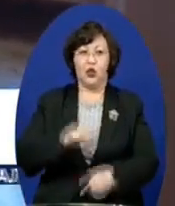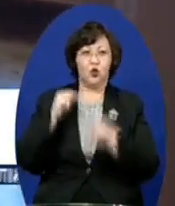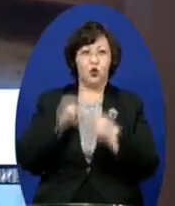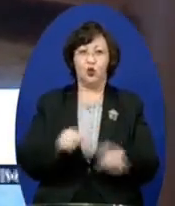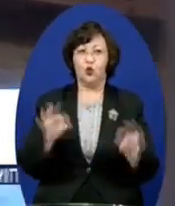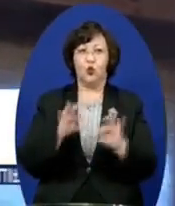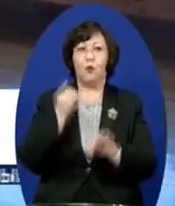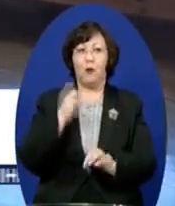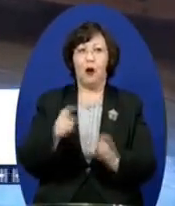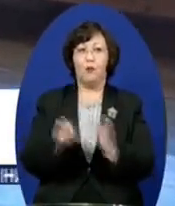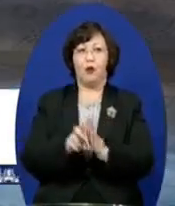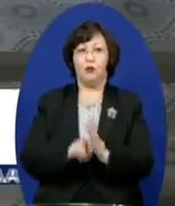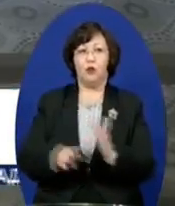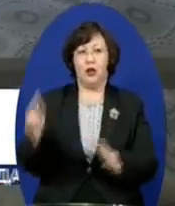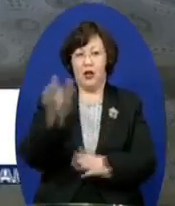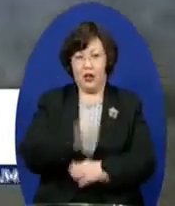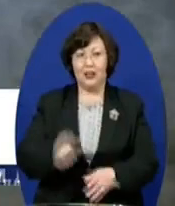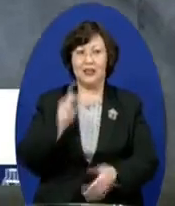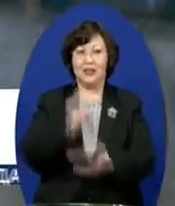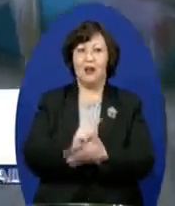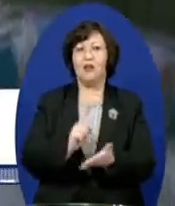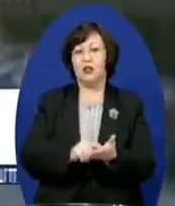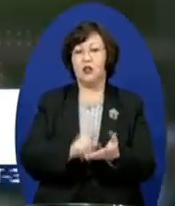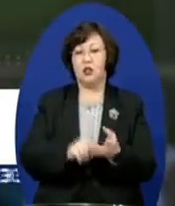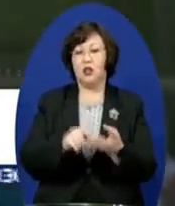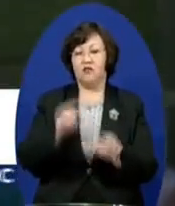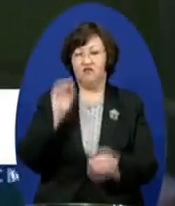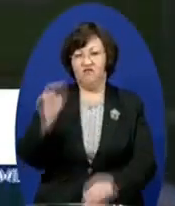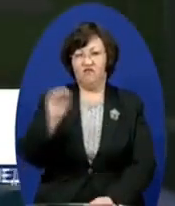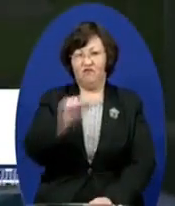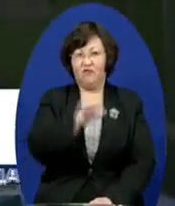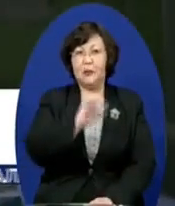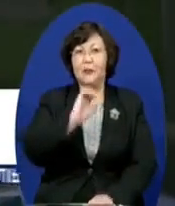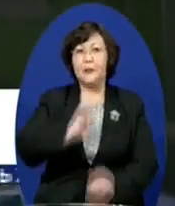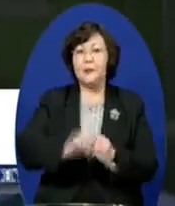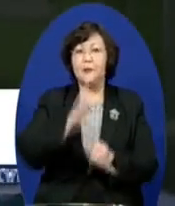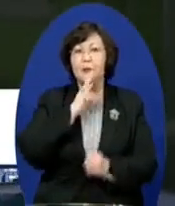байх нөхцөл боломжоор хангах зайлшгүй шаардлагуудыг ч тавих талаар онцолж байсан юм.